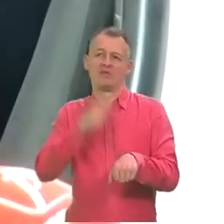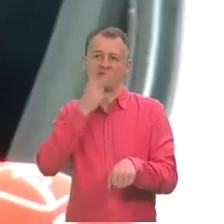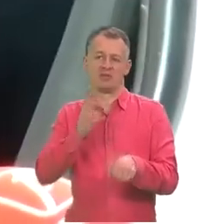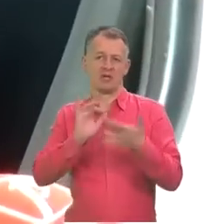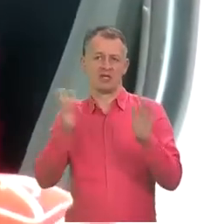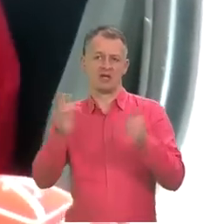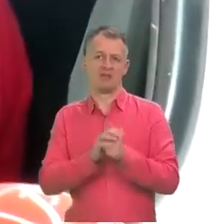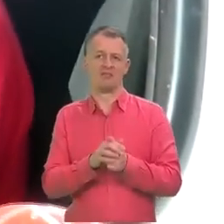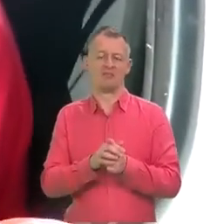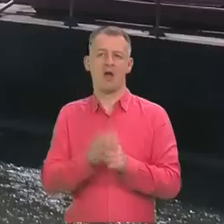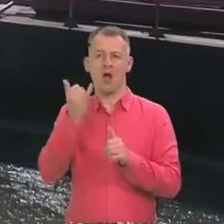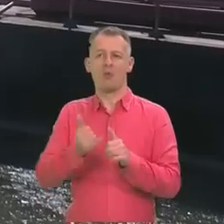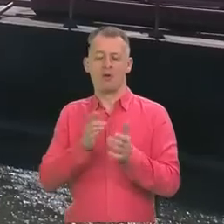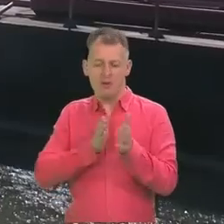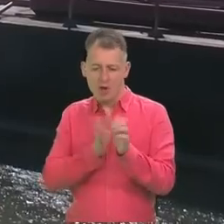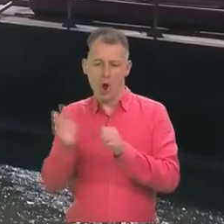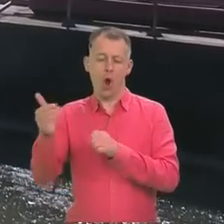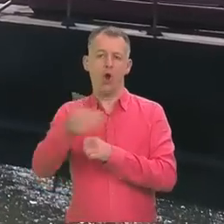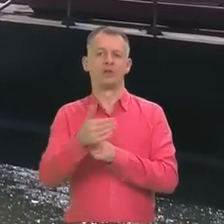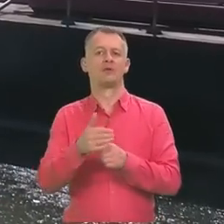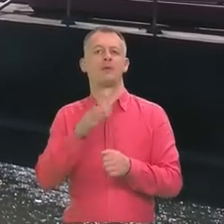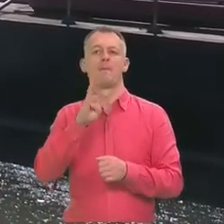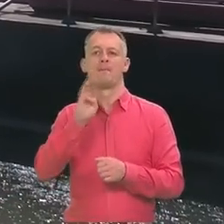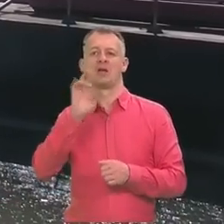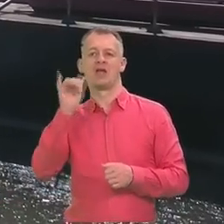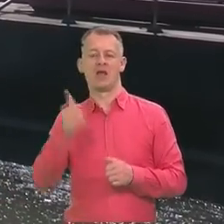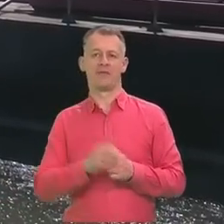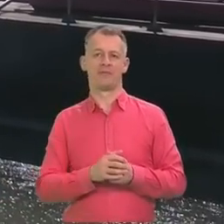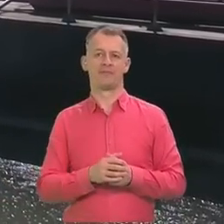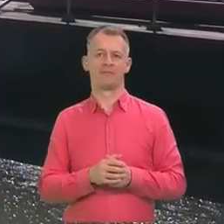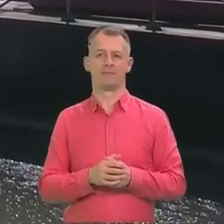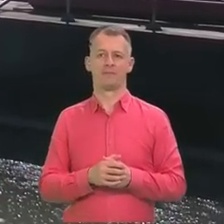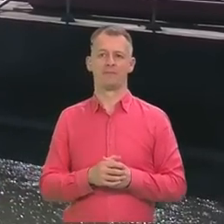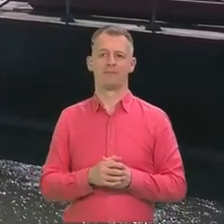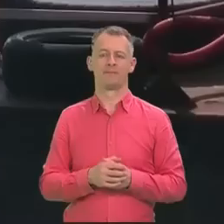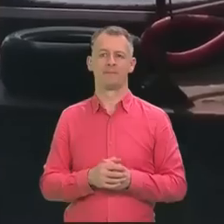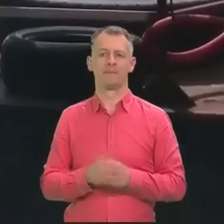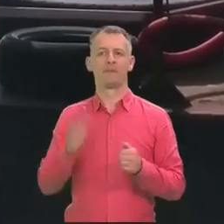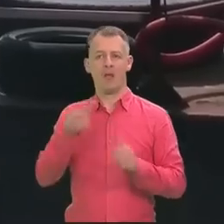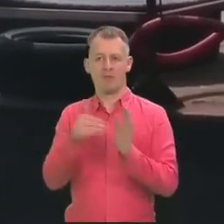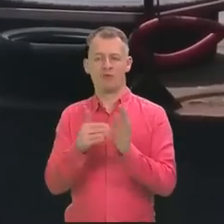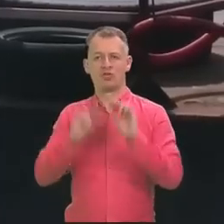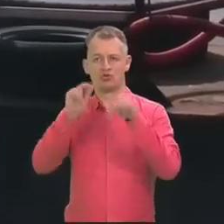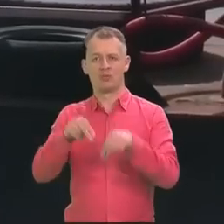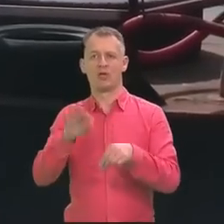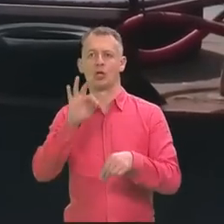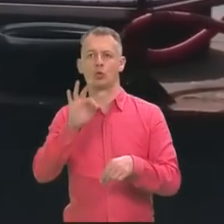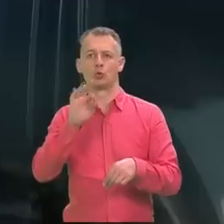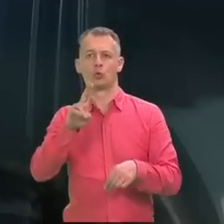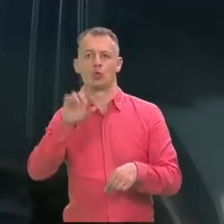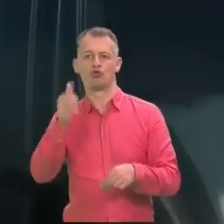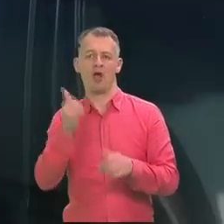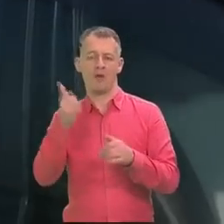ce faceți? O luăm pe la Brăila. Mai faceți un ocol? Asta-i situația. Avem nevoie să trecem la Tulcea, să ajungem la Tulcea. Le ducem la Brăila, asta e